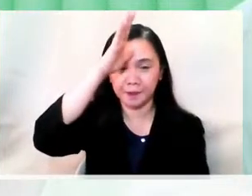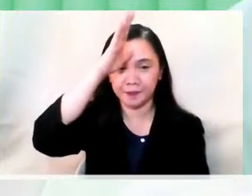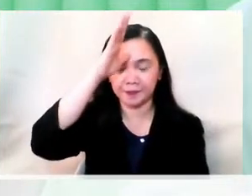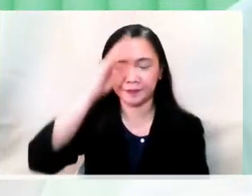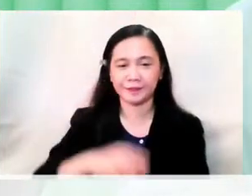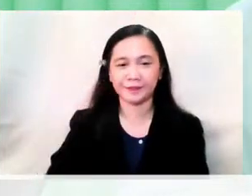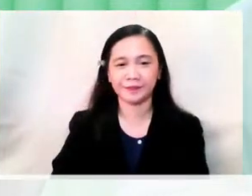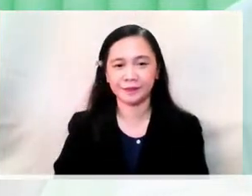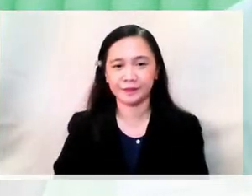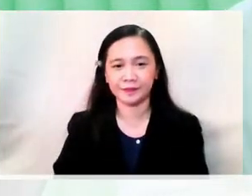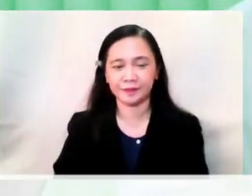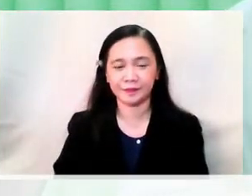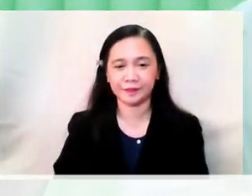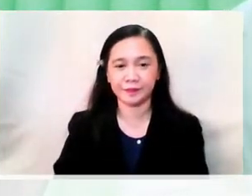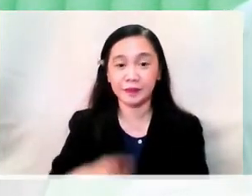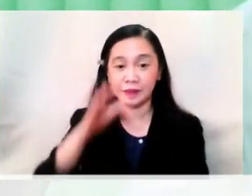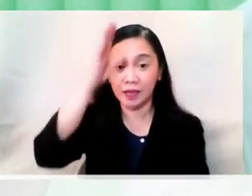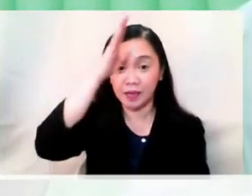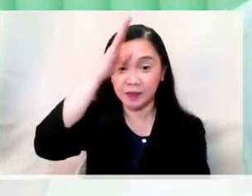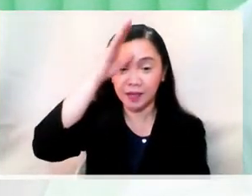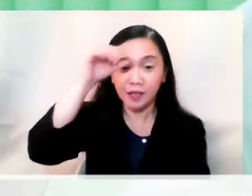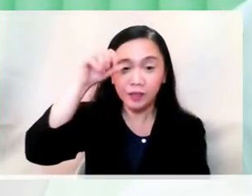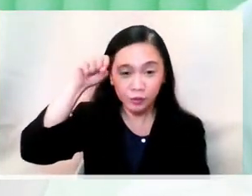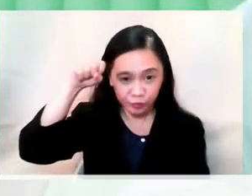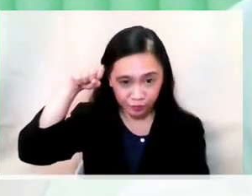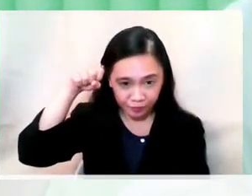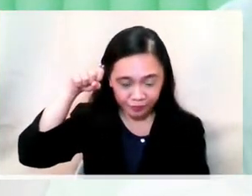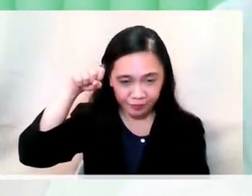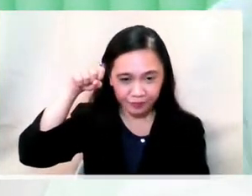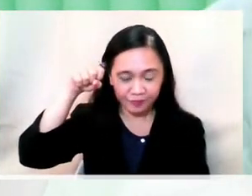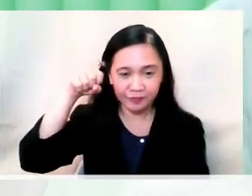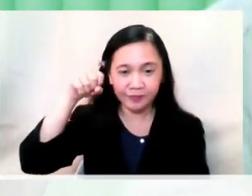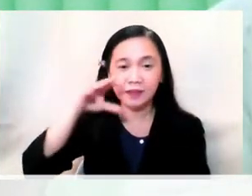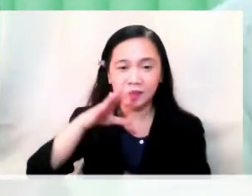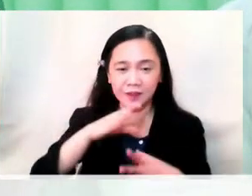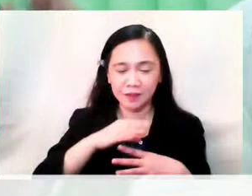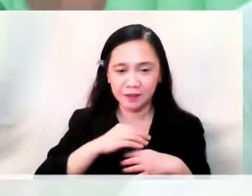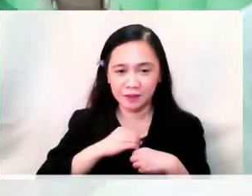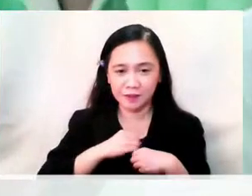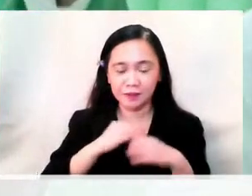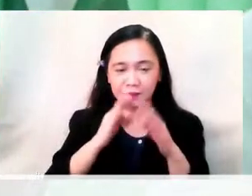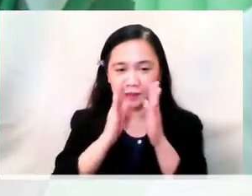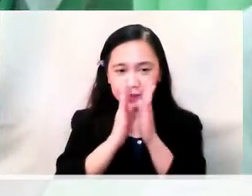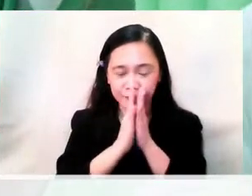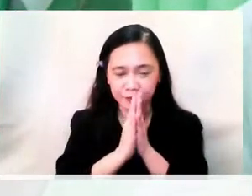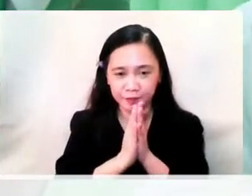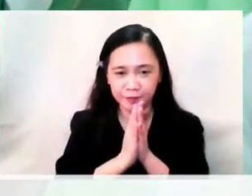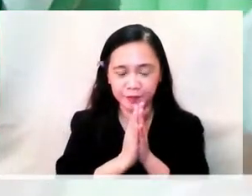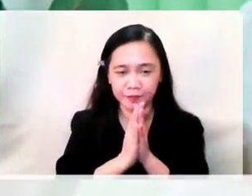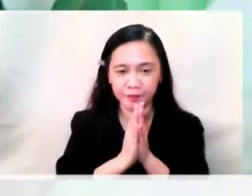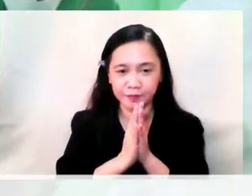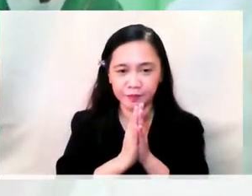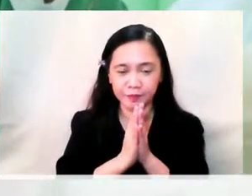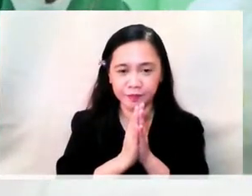po, pakiyuko ang inyong mga ulo at tanggapin ang panalangin para sa inyo.